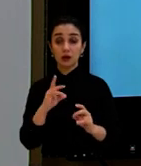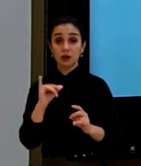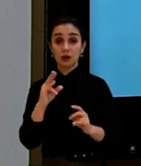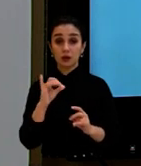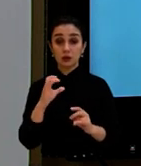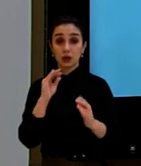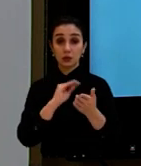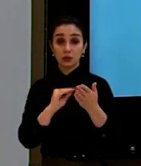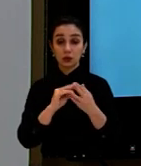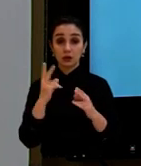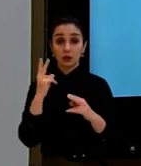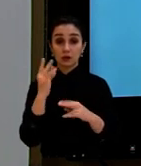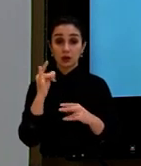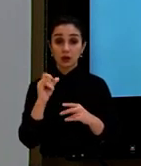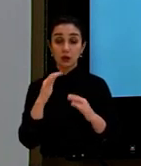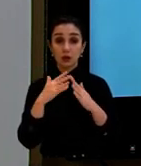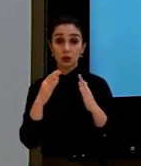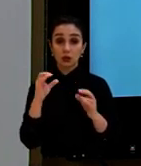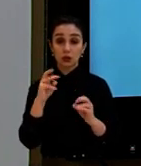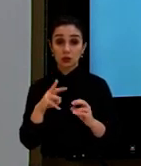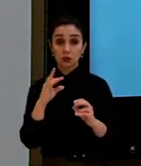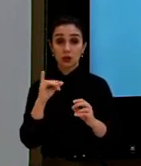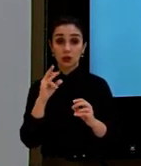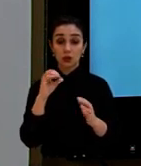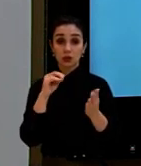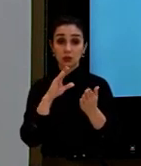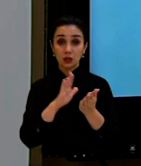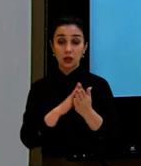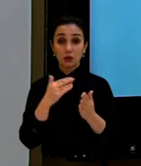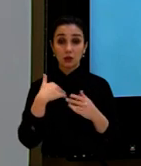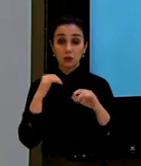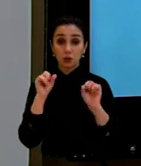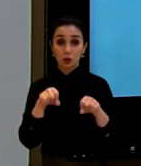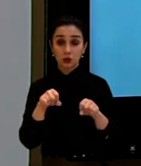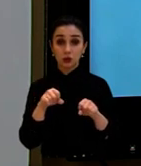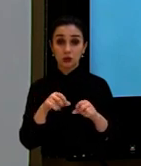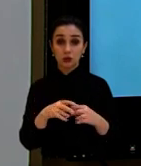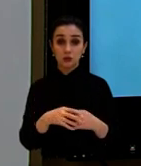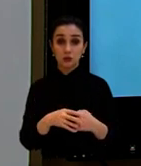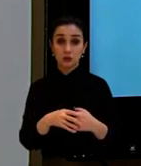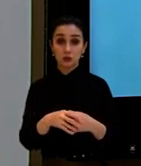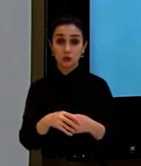радиус описанной окружности в 2 раза больше, чем радиус вписанный, мы можем